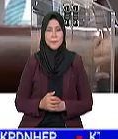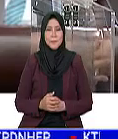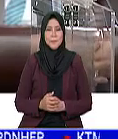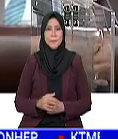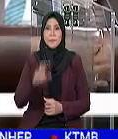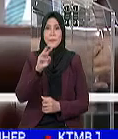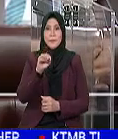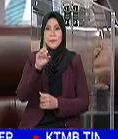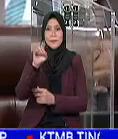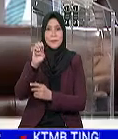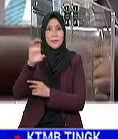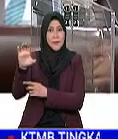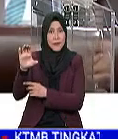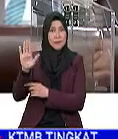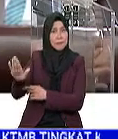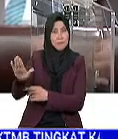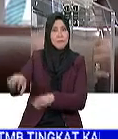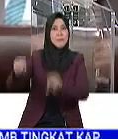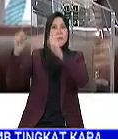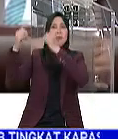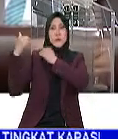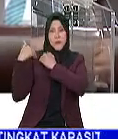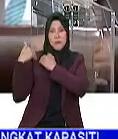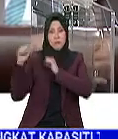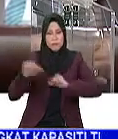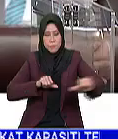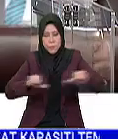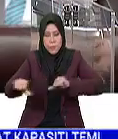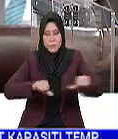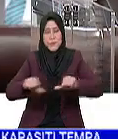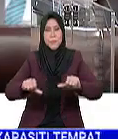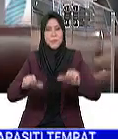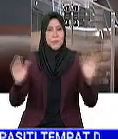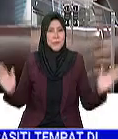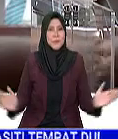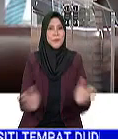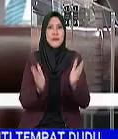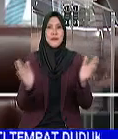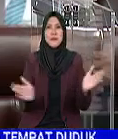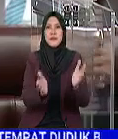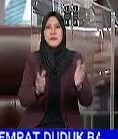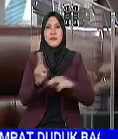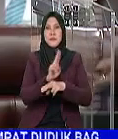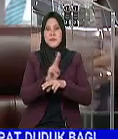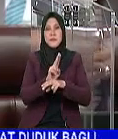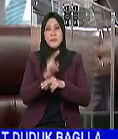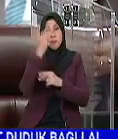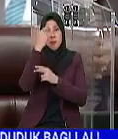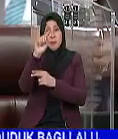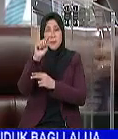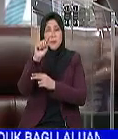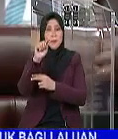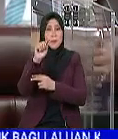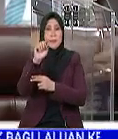Hai mdx telah ditugaskan untuk menggerakkan program program penggalakan terhadap penguasaan fintech